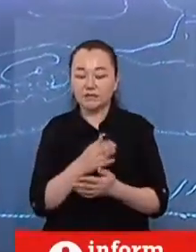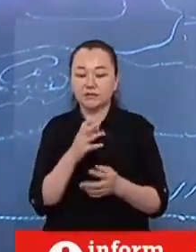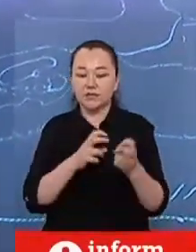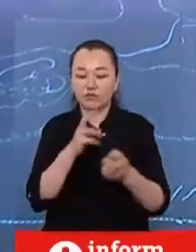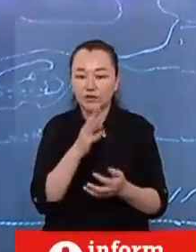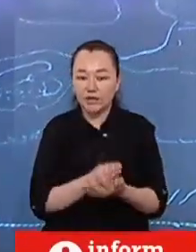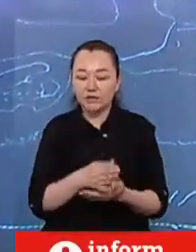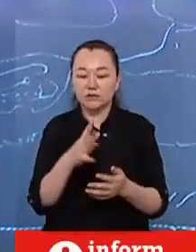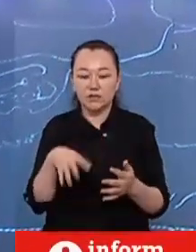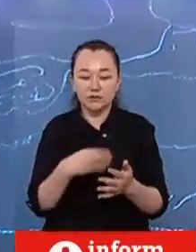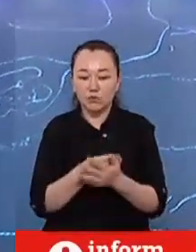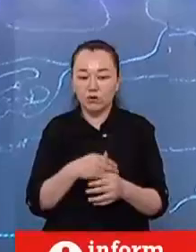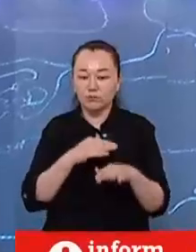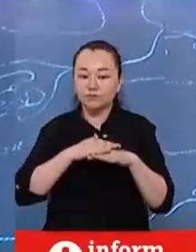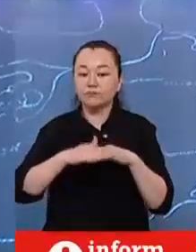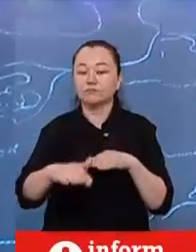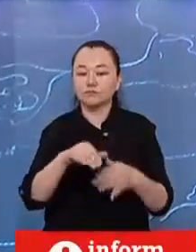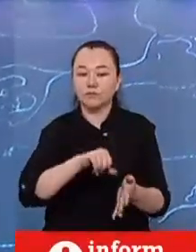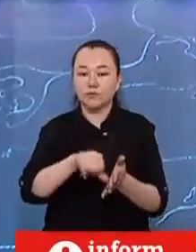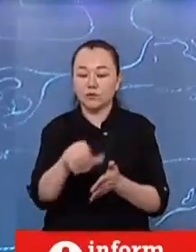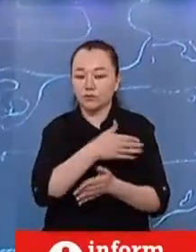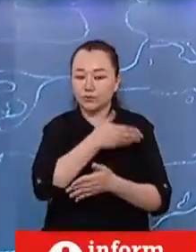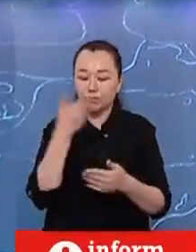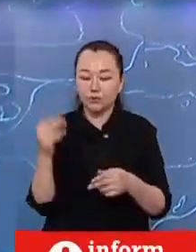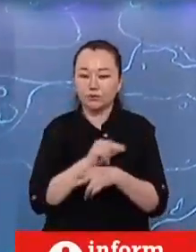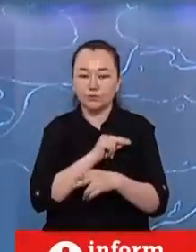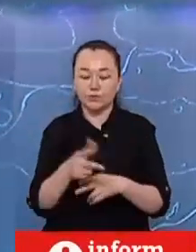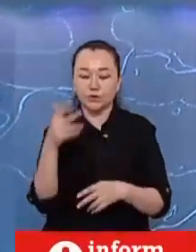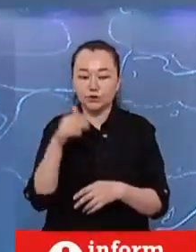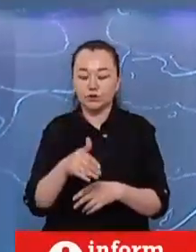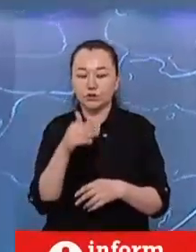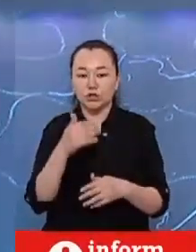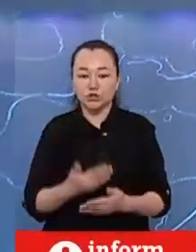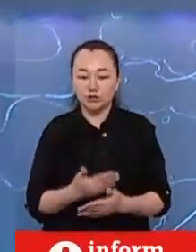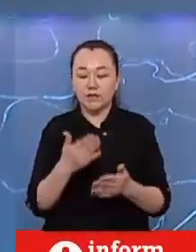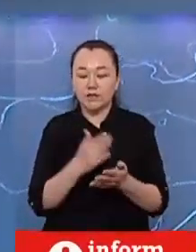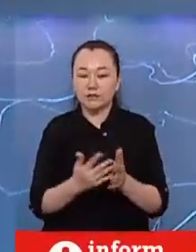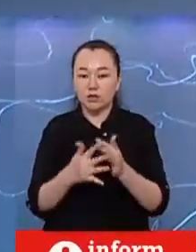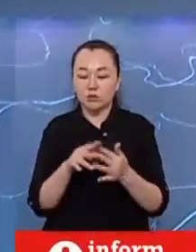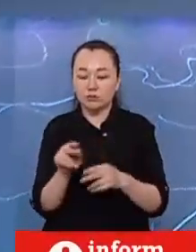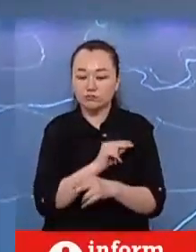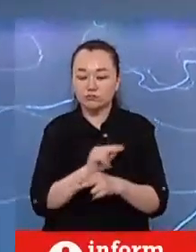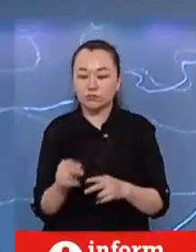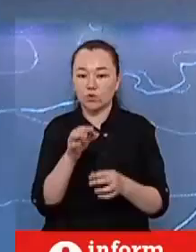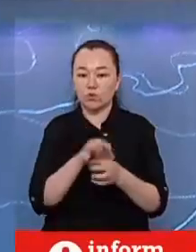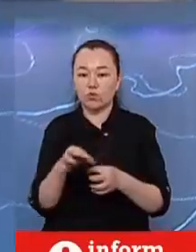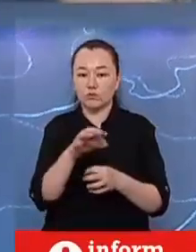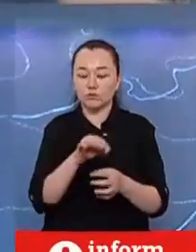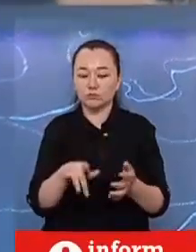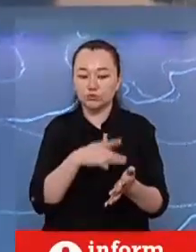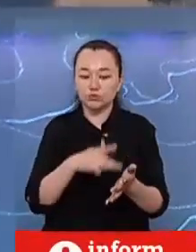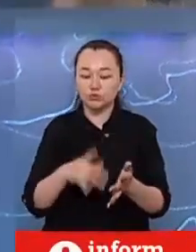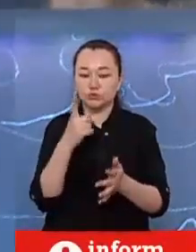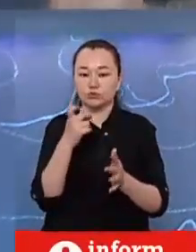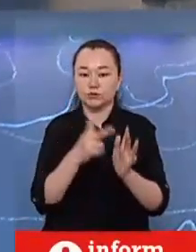күнге тақтайдай тегіс жолға жармай отыр. Былтыр 3000-ға жуық тұрғыны бар ауылдың жолдарын жөндеуге облыс бюджетінен